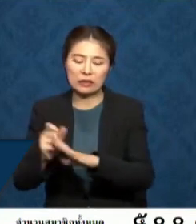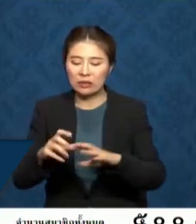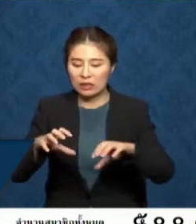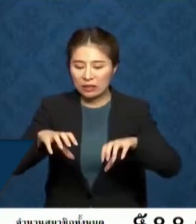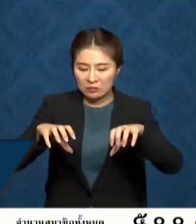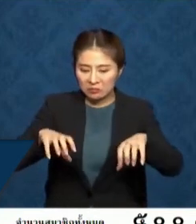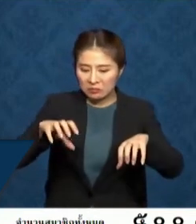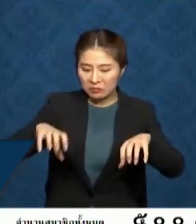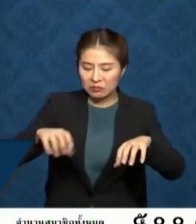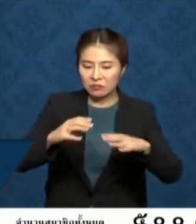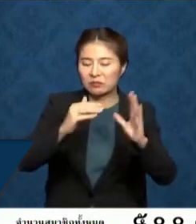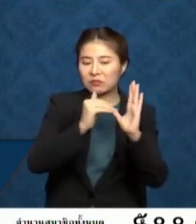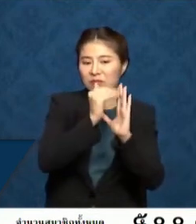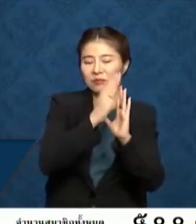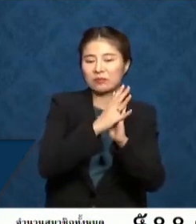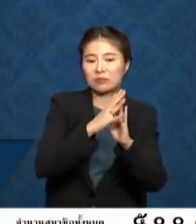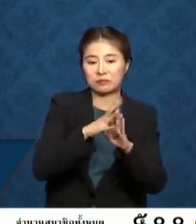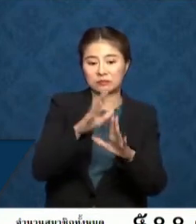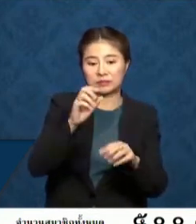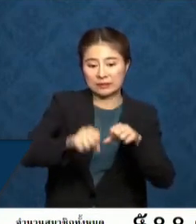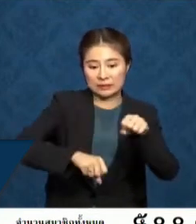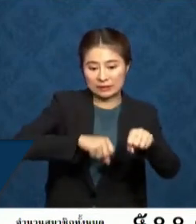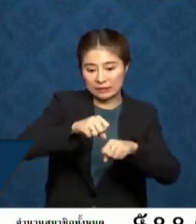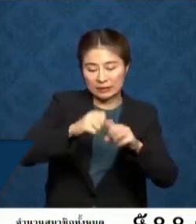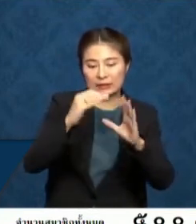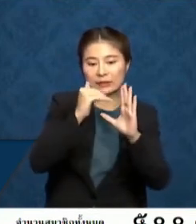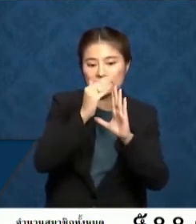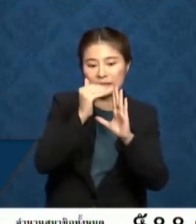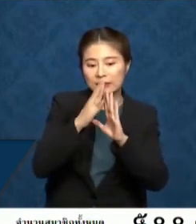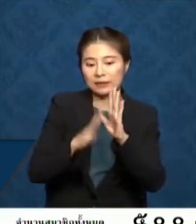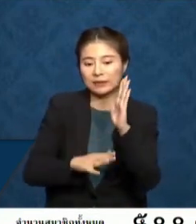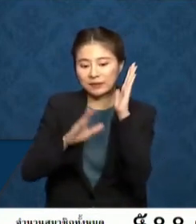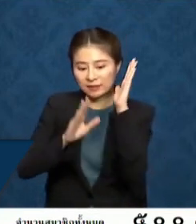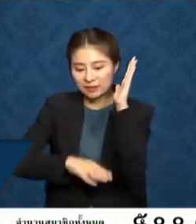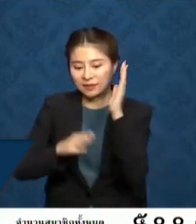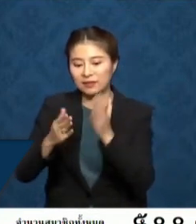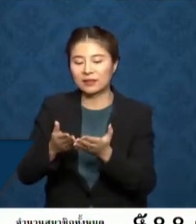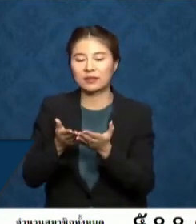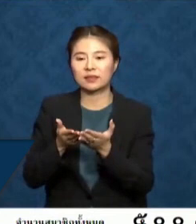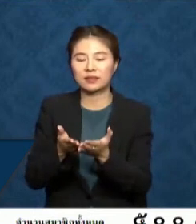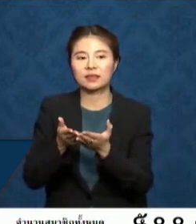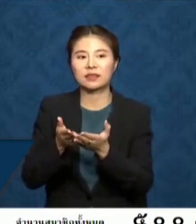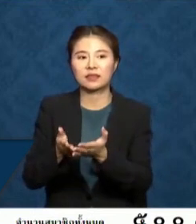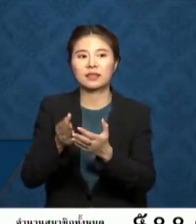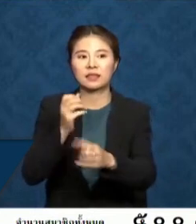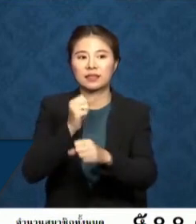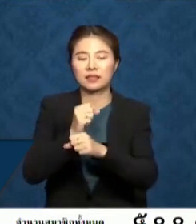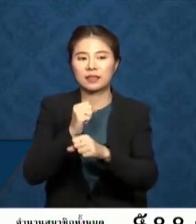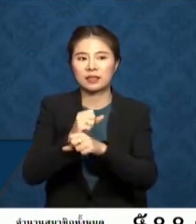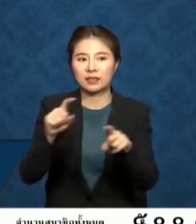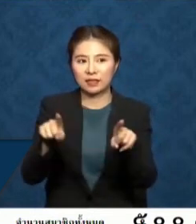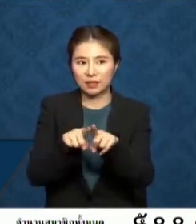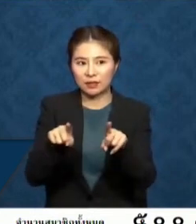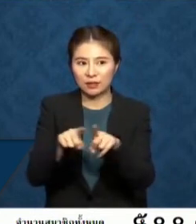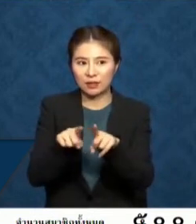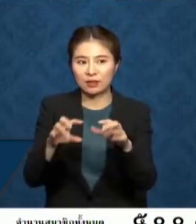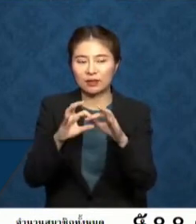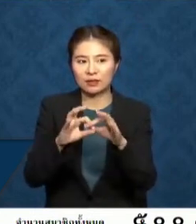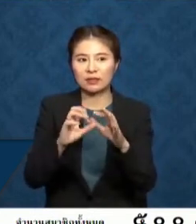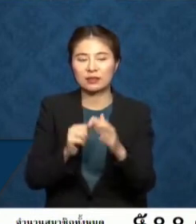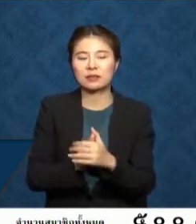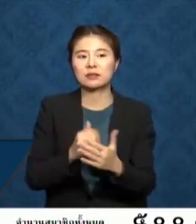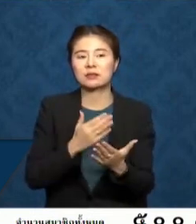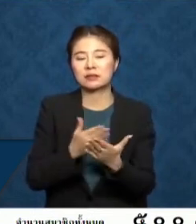แรกเนี่ยทางภาคเหนืออันนี้ตำรวจท่องเที่ยวทางภาคใต้ผมก็เฮ้ยมันสำราญทางน้ำเนี่ยมันยังไงแถม